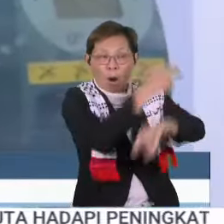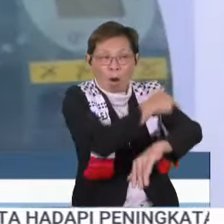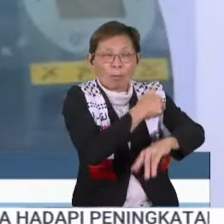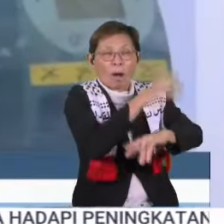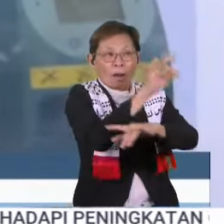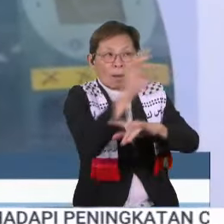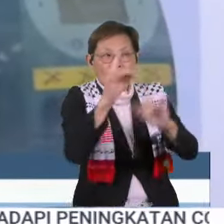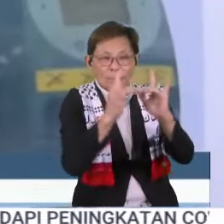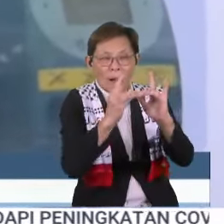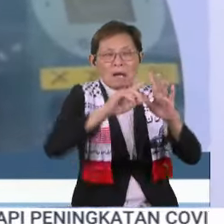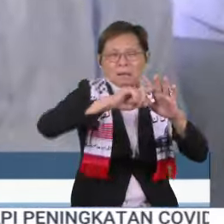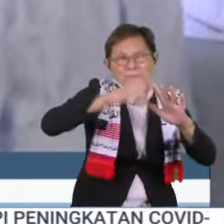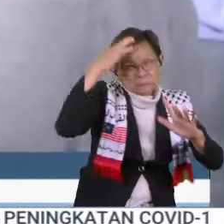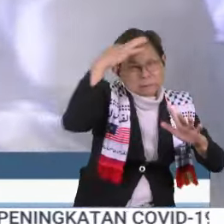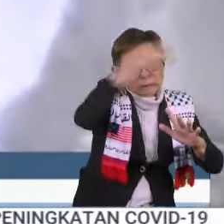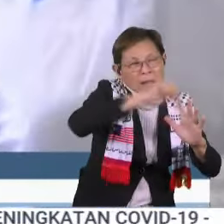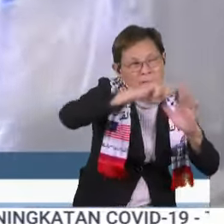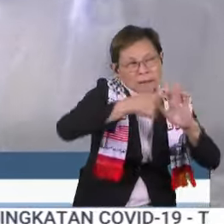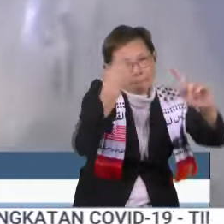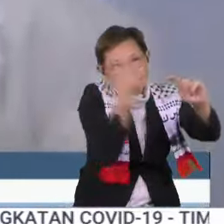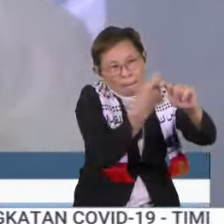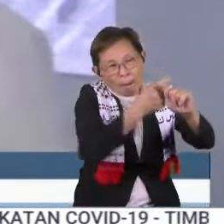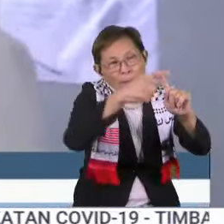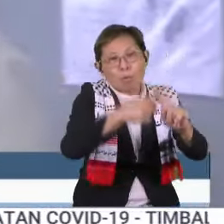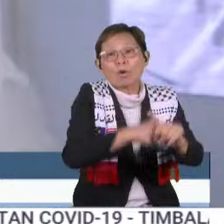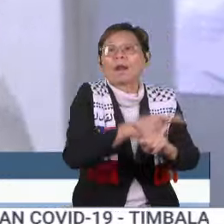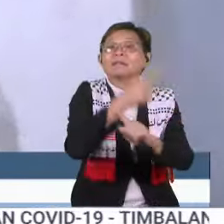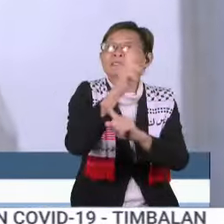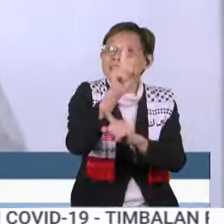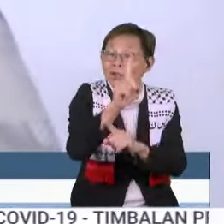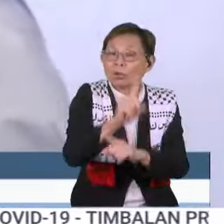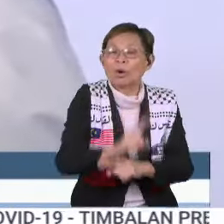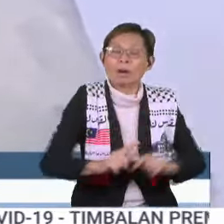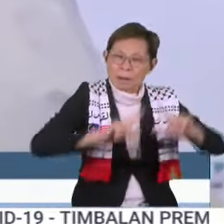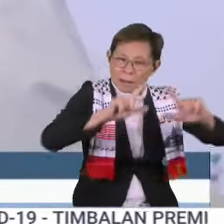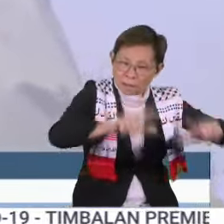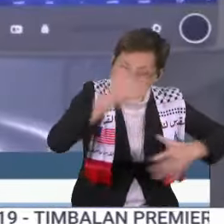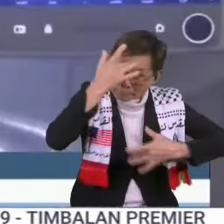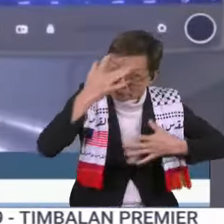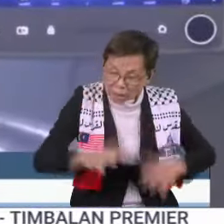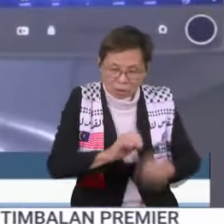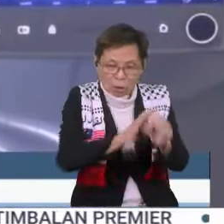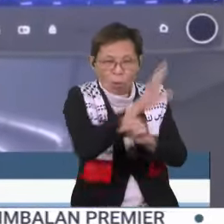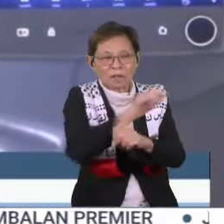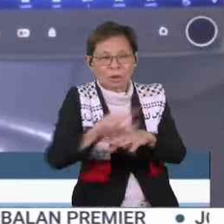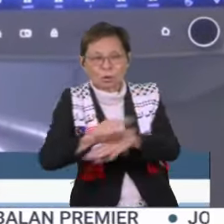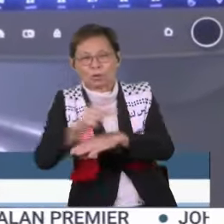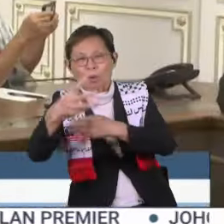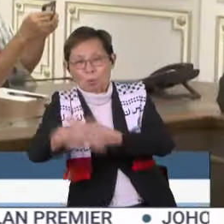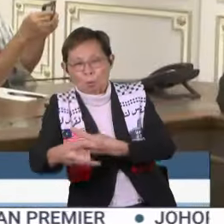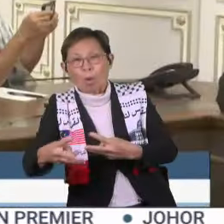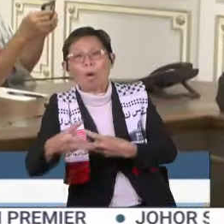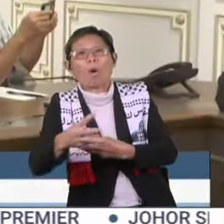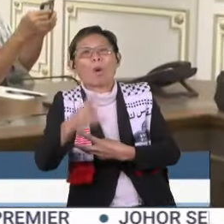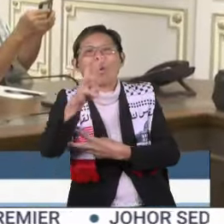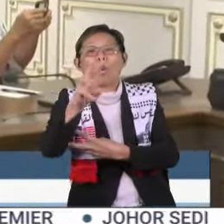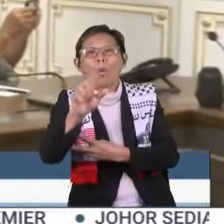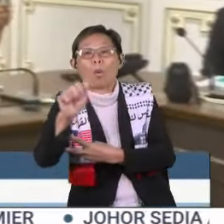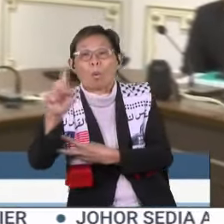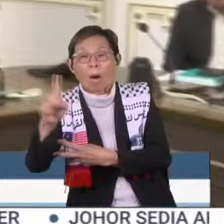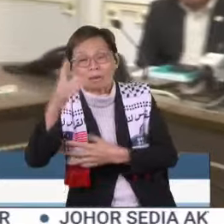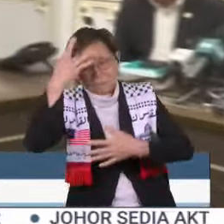dijangka akan bermula bulan depan. Jika siap kelak, ia akan menempatkan pesakit COVID-19 selain digunakan sebagai ward berjangkit. Selain